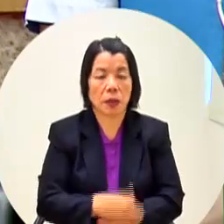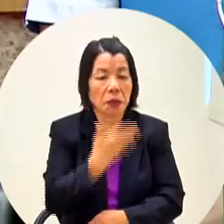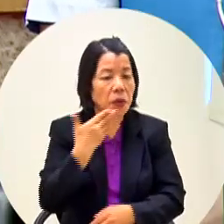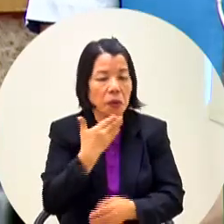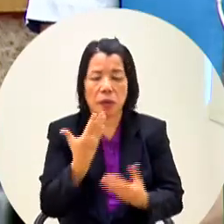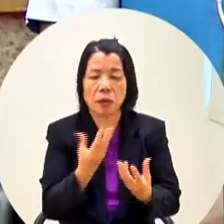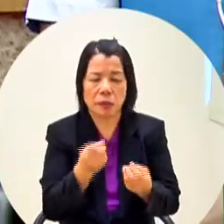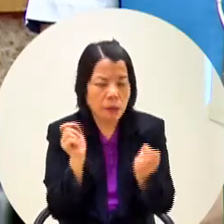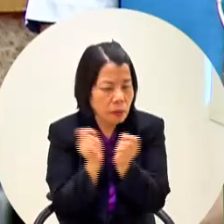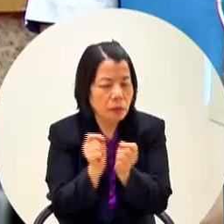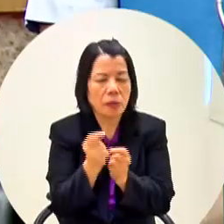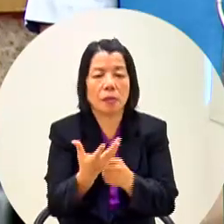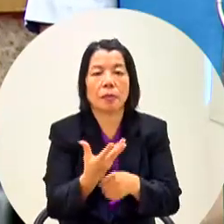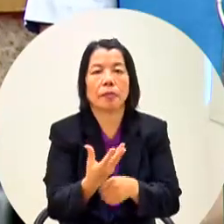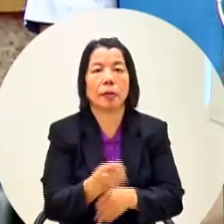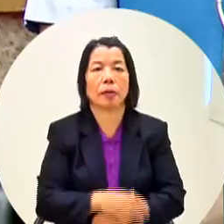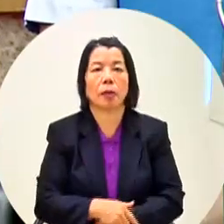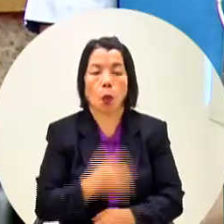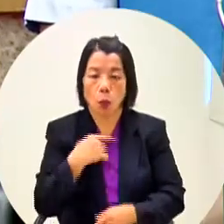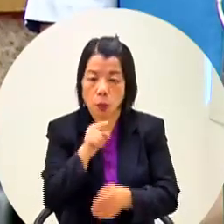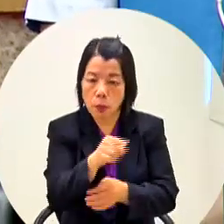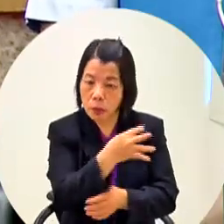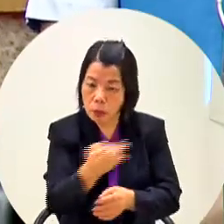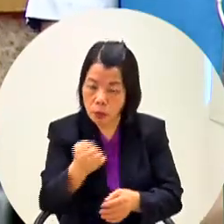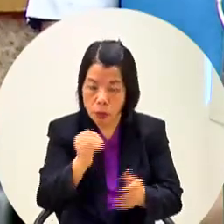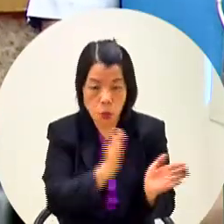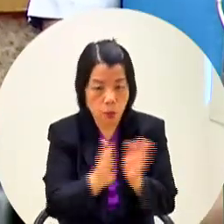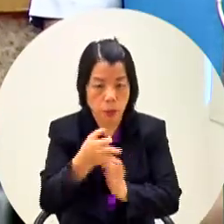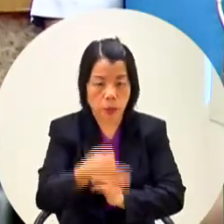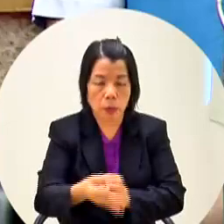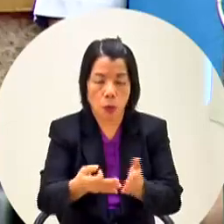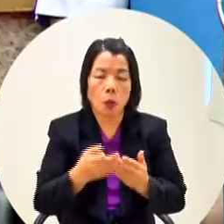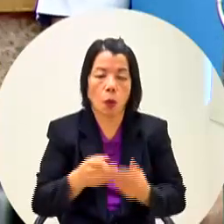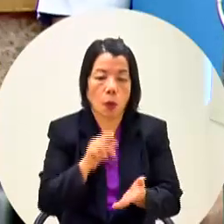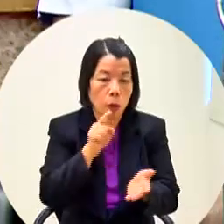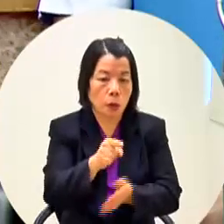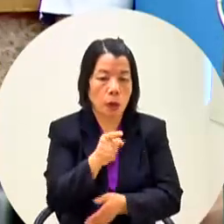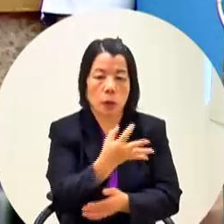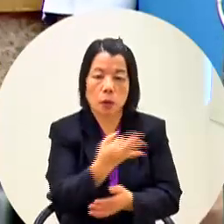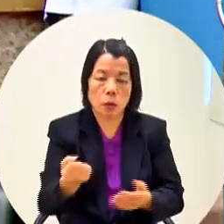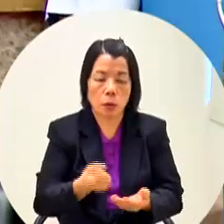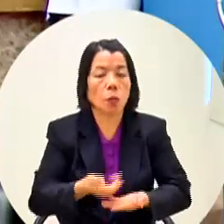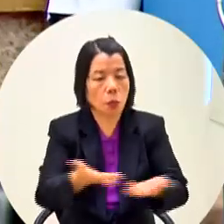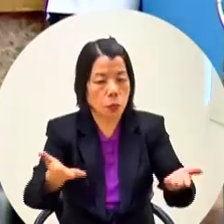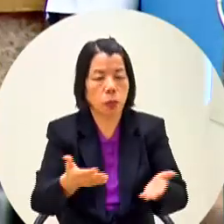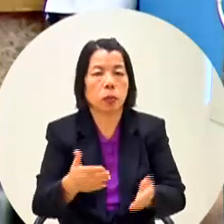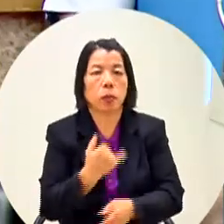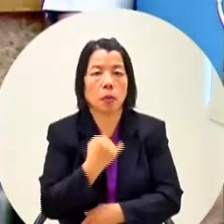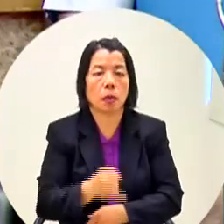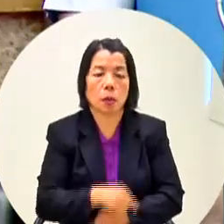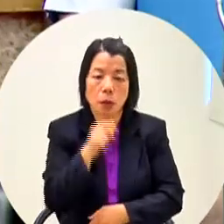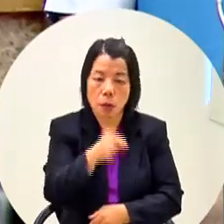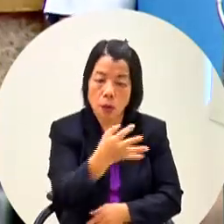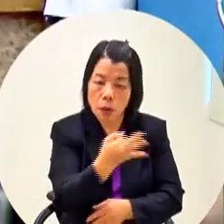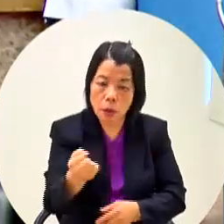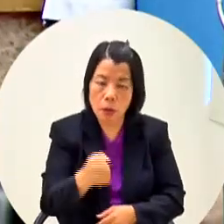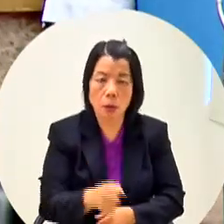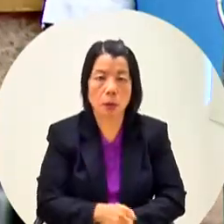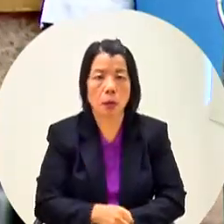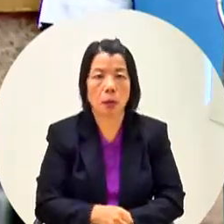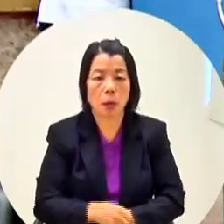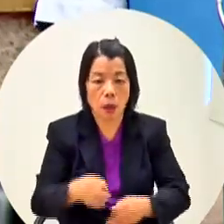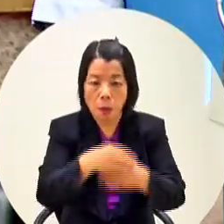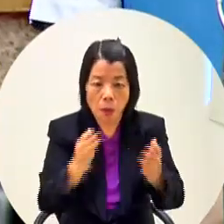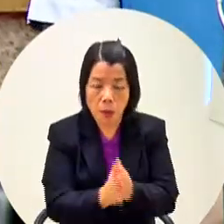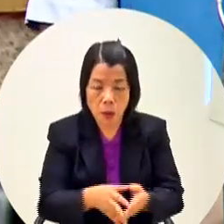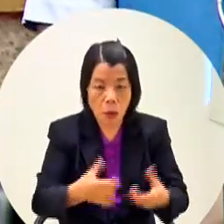近了，所以我用点数当准备金，我发点数，所以这些点数我有现金当准备，可是点数出去也不是出去一点他就回一